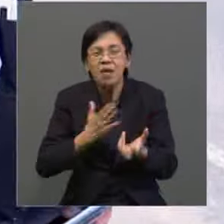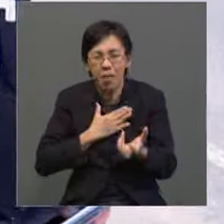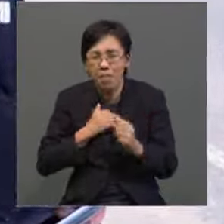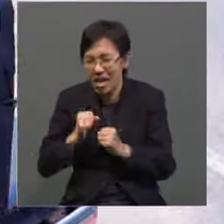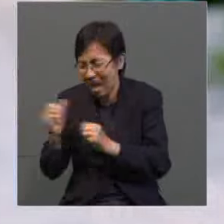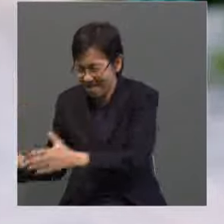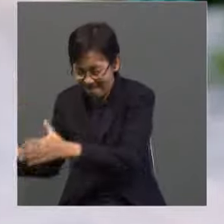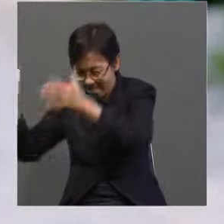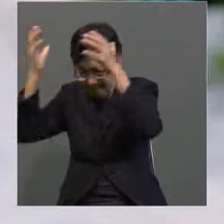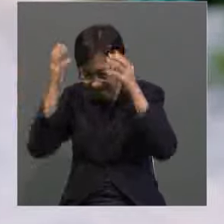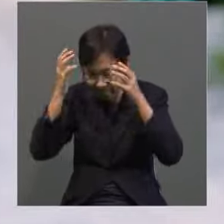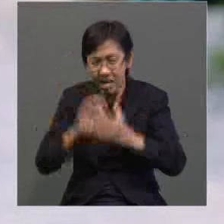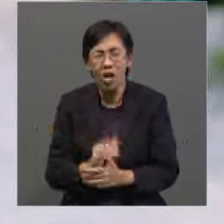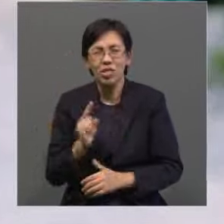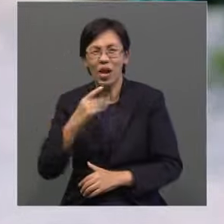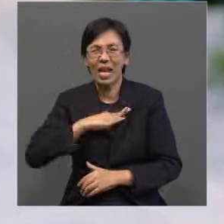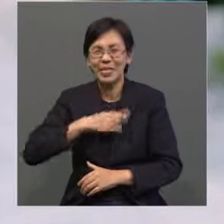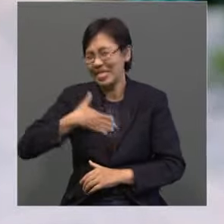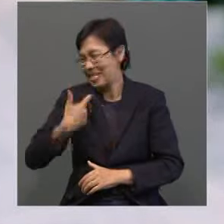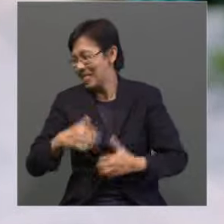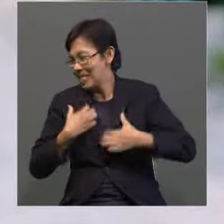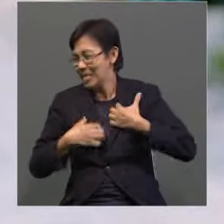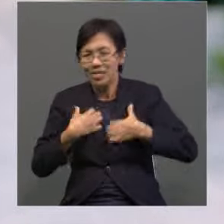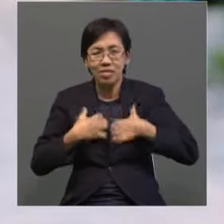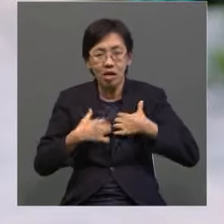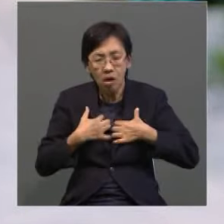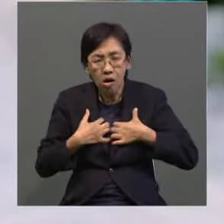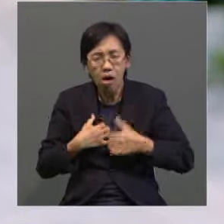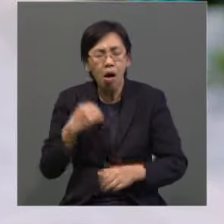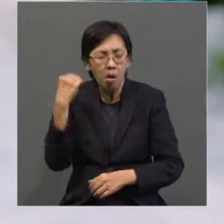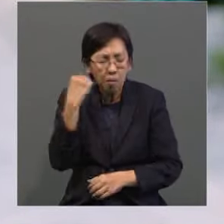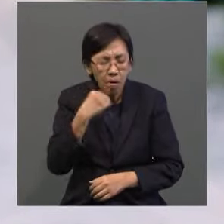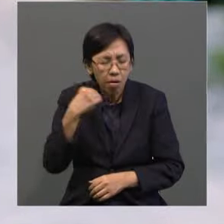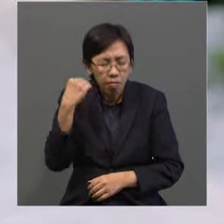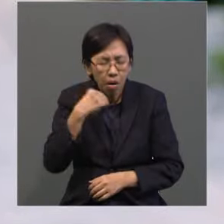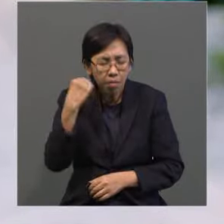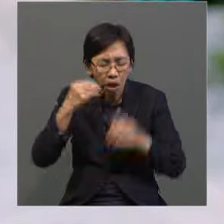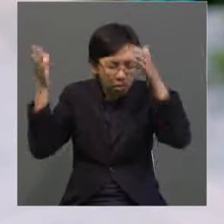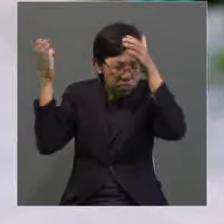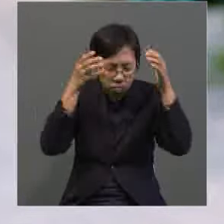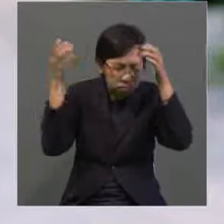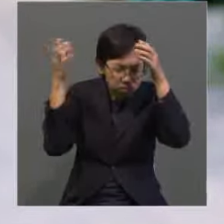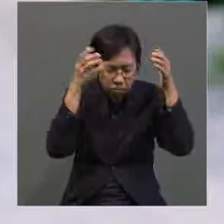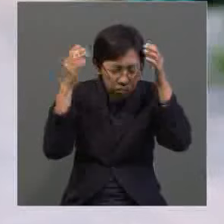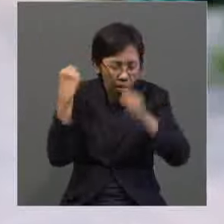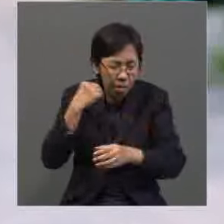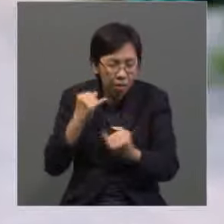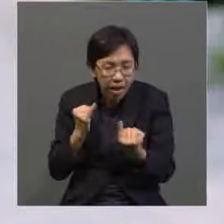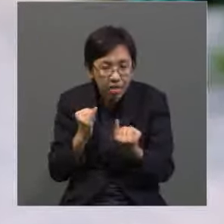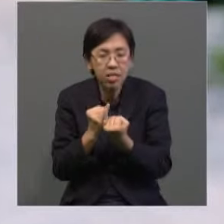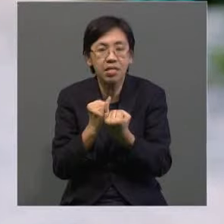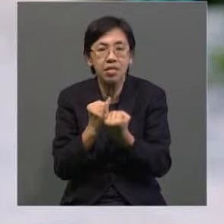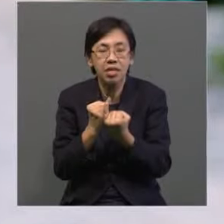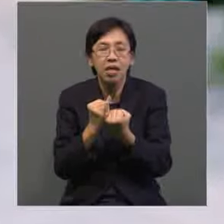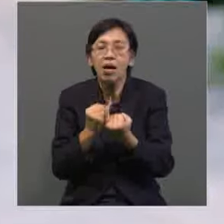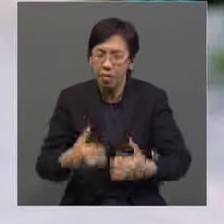ใส่ครับตอนแรกๆมันอาจจะขัดใจเราบ้างแต่พอทำไปเนี่ยมันก็ชิน พราะว่าเราคิดว่าอนาคตเราสำคัญกว่